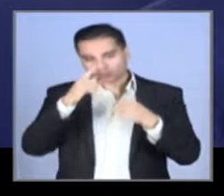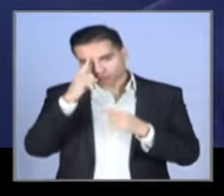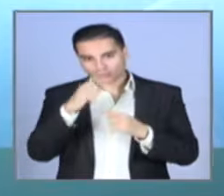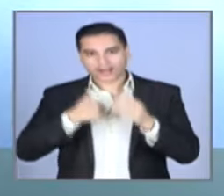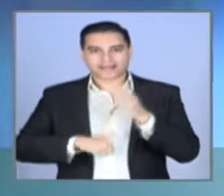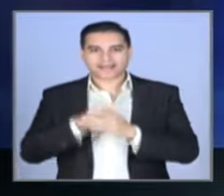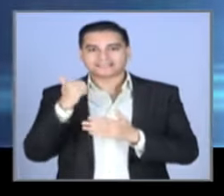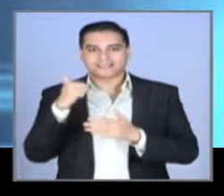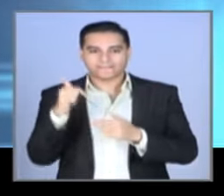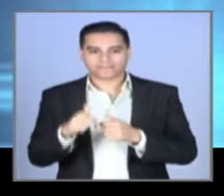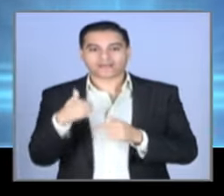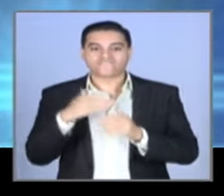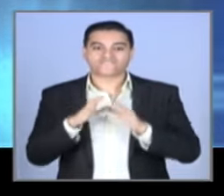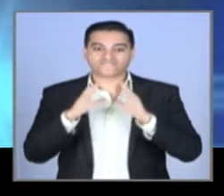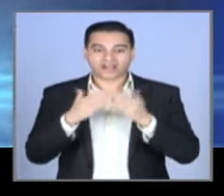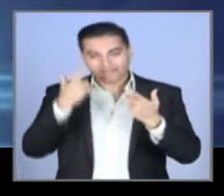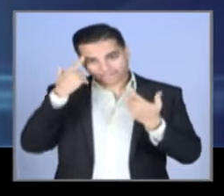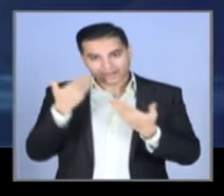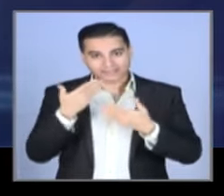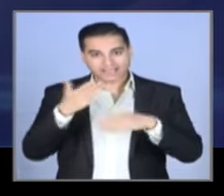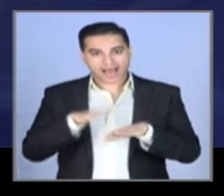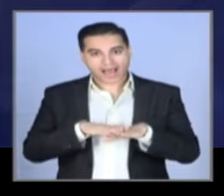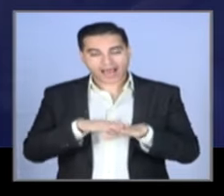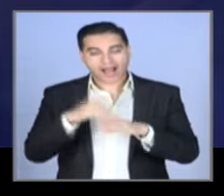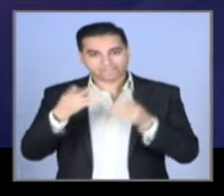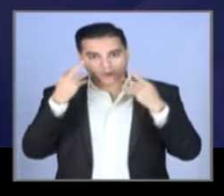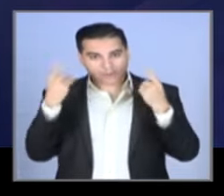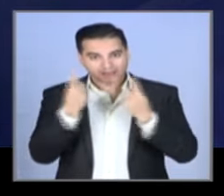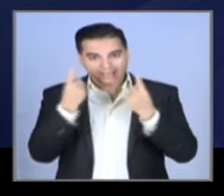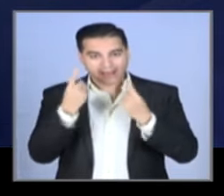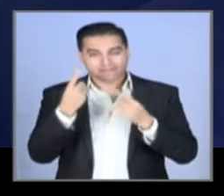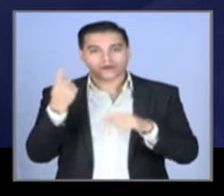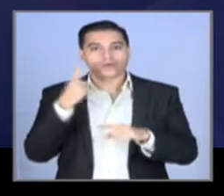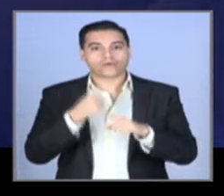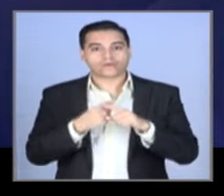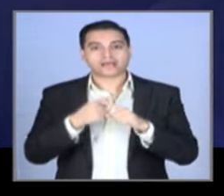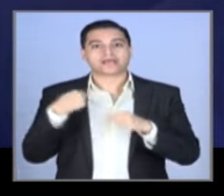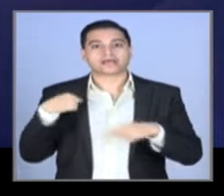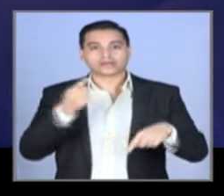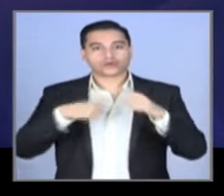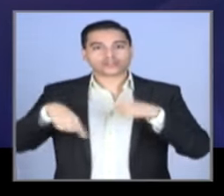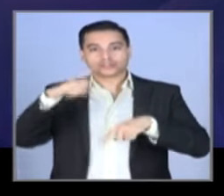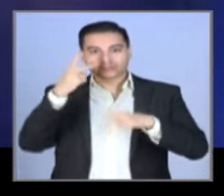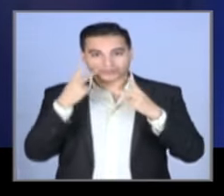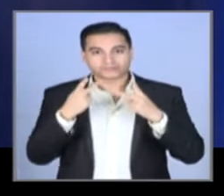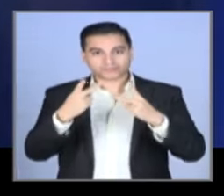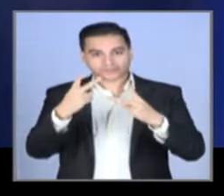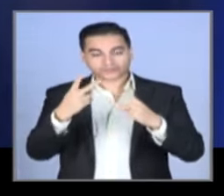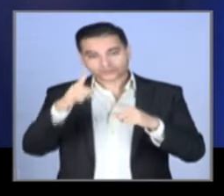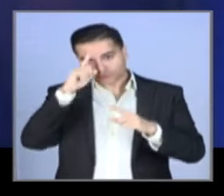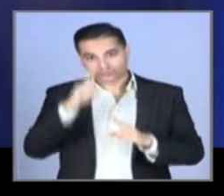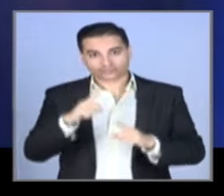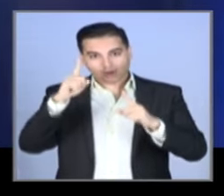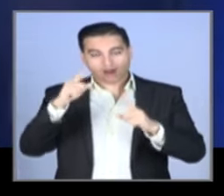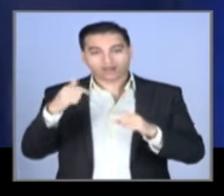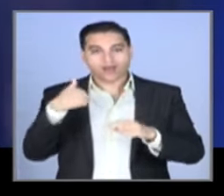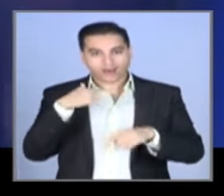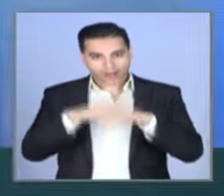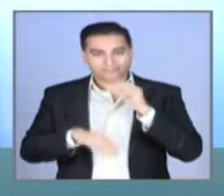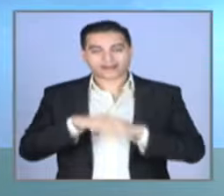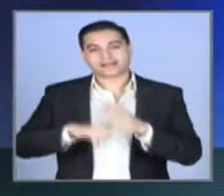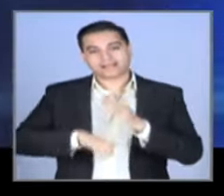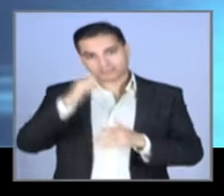ونكسب المباراة. فريق النهاردة معتمد عليا في المعلومات العامة نتيجة خبراتي في القراية خلال السنين اللي فاتت، وإن شاء الله أقدر أفيد فرقتي النهاردة